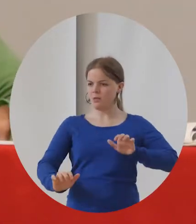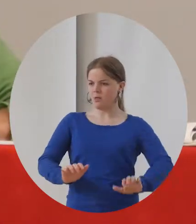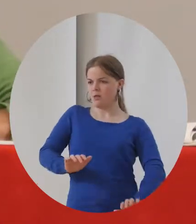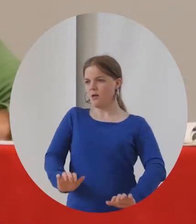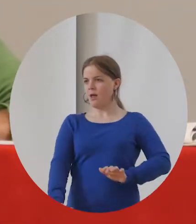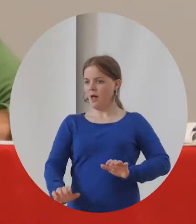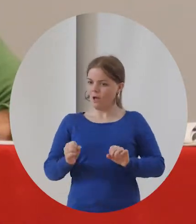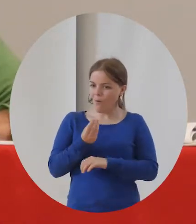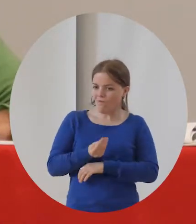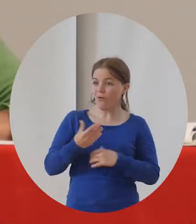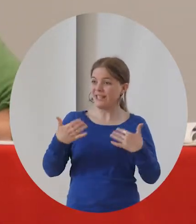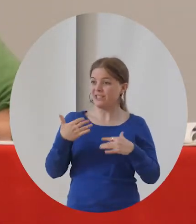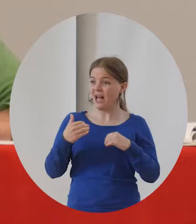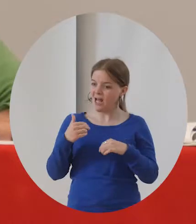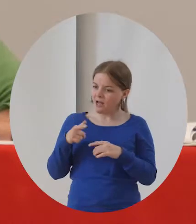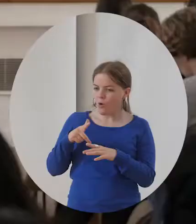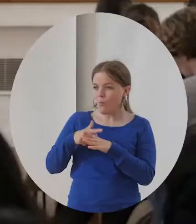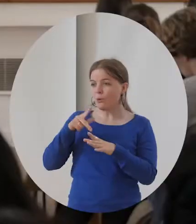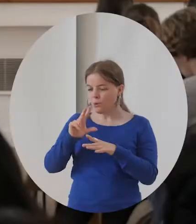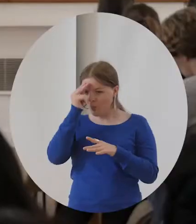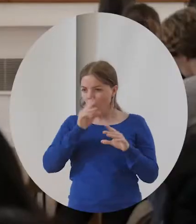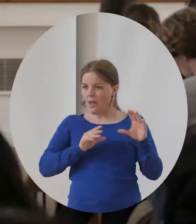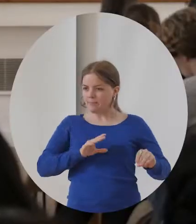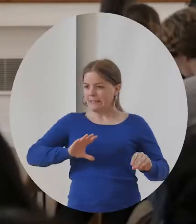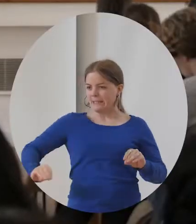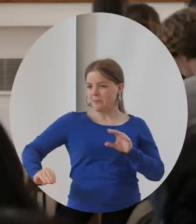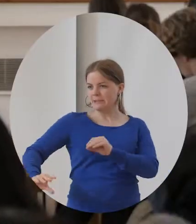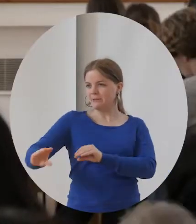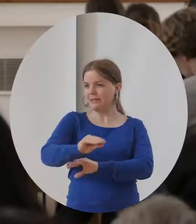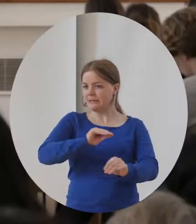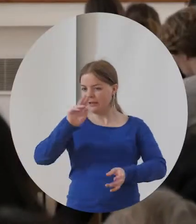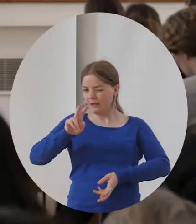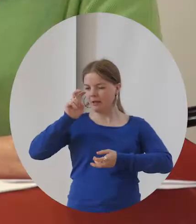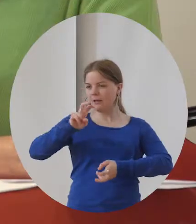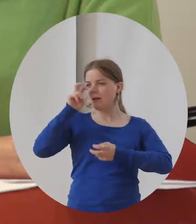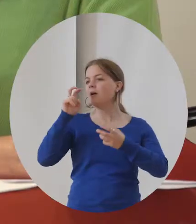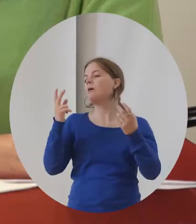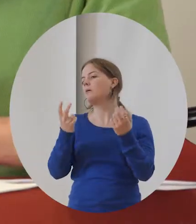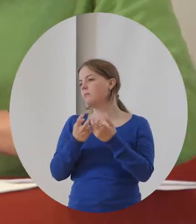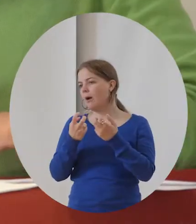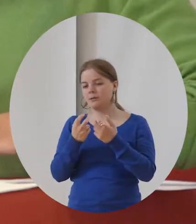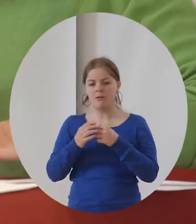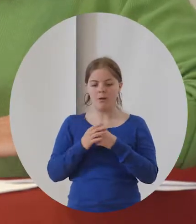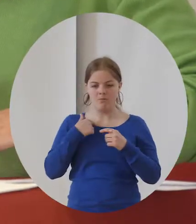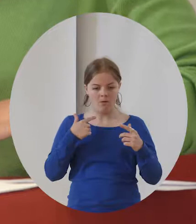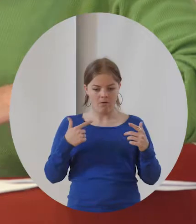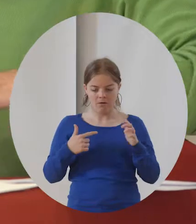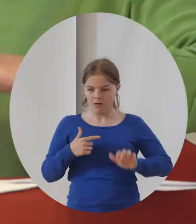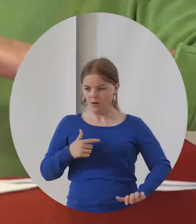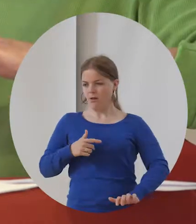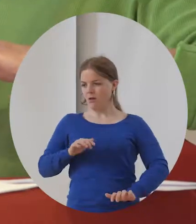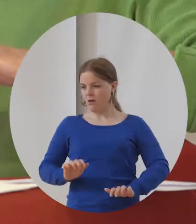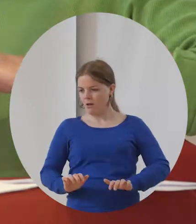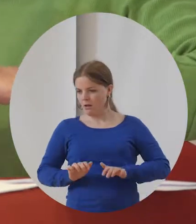des membres supérieurs que l'enfant commence déjà à acquérir des notions d'espace. C'est-à-dire, je prends conscience